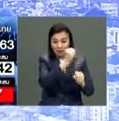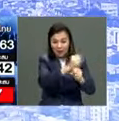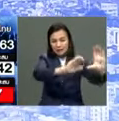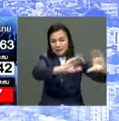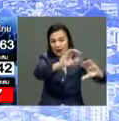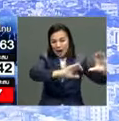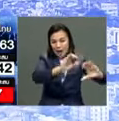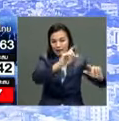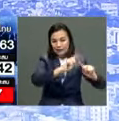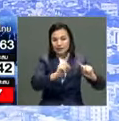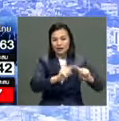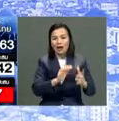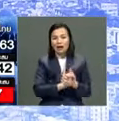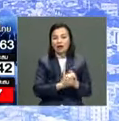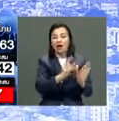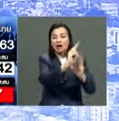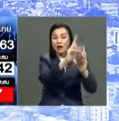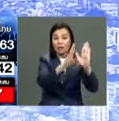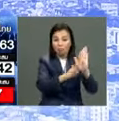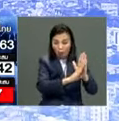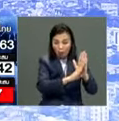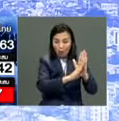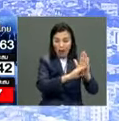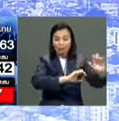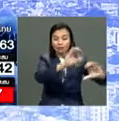อยู่ในการระบบของการสืบสวนสอบสวนโรคอยู่นะครับแล้วในทุกระดับก็รับทราบแล้วนะครับก็เดี๋ยวยังไงผมจะให้เขาได้ทำงานกันก่อนดีไหมครับตอบอะไรออกไปแล้วต้องให้มั่นใจจริงๆที่เราจะตรงนี้แต่ว่าขอให้มั่นใจนะครับว่าระบบทุกอย่างพอรับทราบขึ้นมาก็ถูกทำงานถูกเคยUltimateระบบขึ้นมาให้ทำงานก็ได้อย่างทันทีทันใดแล้วก็ถ้าท่านสงสัยหรือเป็นกลุ่มที่มีความเสี่ยงหรือใกล้ชิดอะไรอย่างไรแสดงตัวต่อเจ้าหน้าที่ได้เลยนะครับแล้วบอกกับเขาโดยตรงเพื่อจะไปขอรับการตรวจอันนี้ก็จะทำให้เราสามารถป้องกันควบคุมโรคได้อย่างดีและจะเป็นอะไรเรทอะไรอย่างไรเดี๋ยวมาเพิ่มเติมตอบในวันถัดไปนะครับนะครับถ้าสุดท้ายค่ะฝากให้ท่านประสบฝากประเด็นเพิ่มเติมถึงคุณผู้ชมที่ติดตามการแถลงข่าวในวันนี้ค่ะครับผมก็ยังต้องการความร่วมมือจากทุกท่านนะครับสัปดาห์นี้จะเข้าสู่ของการเตรียมเพื่อที่จะประกาศ